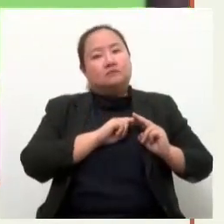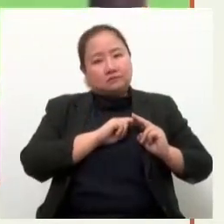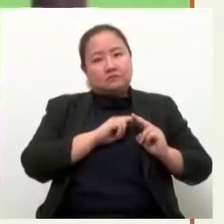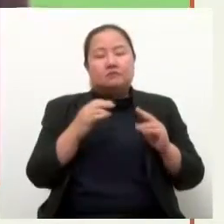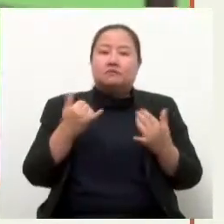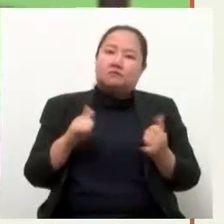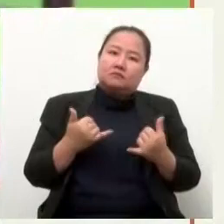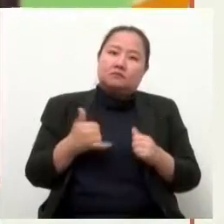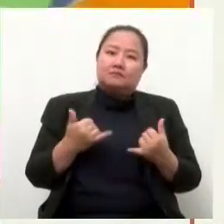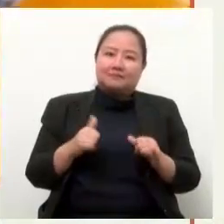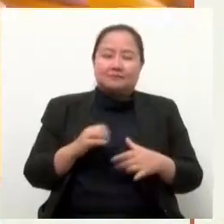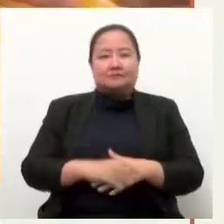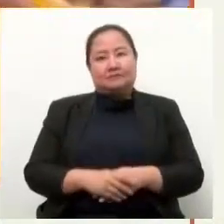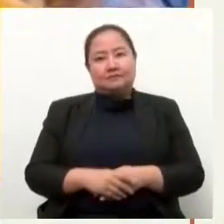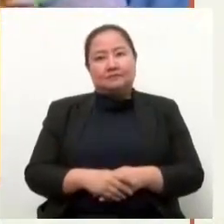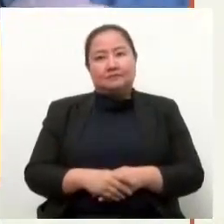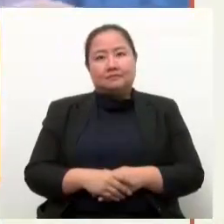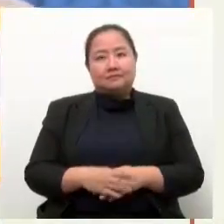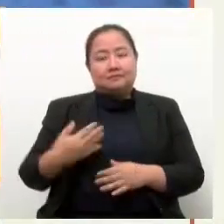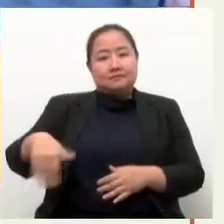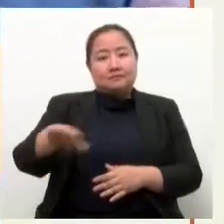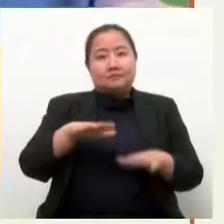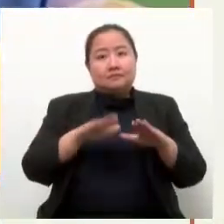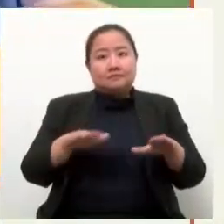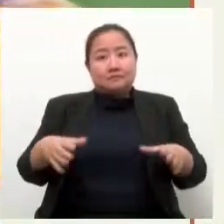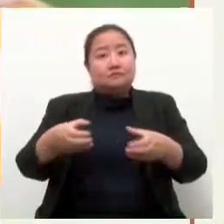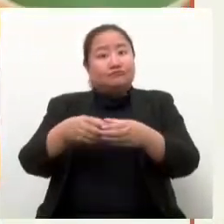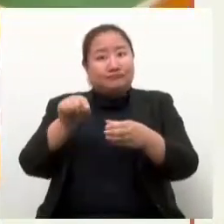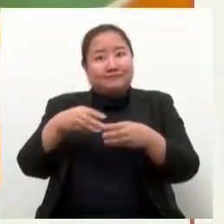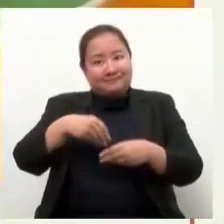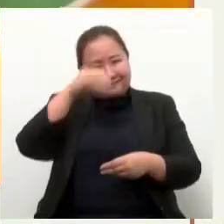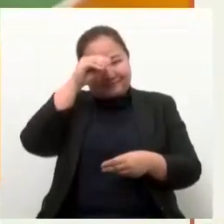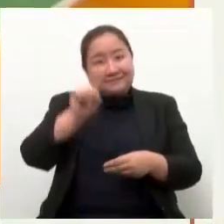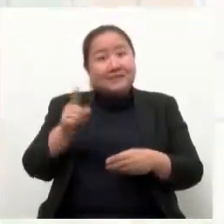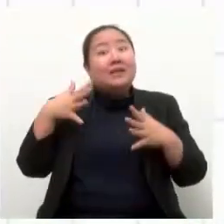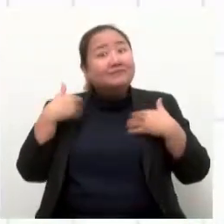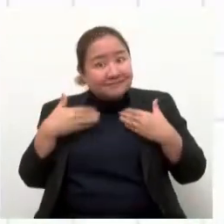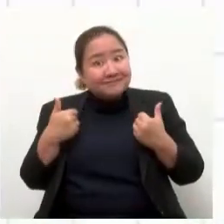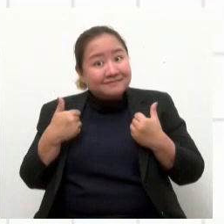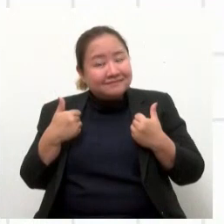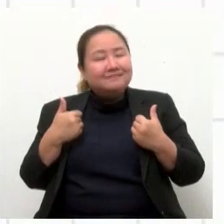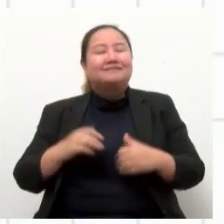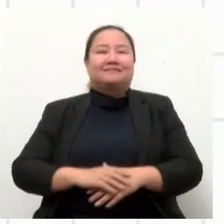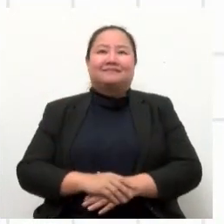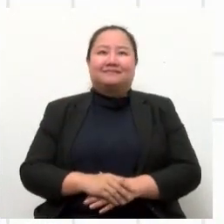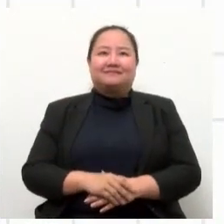เครื่องเล่นมั่งอะไรบ้างนะครับอย่างที่เด็กๆกลุ่มนี้ได้เรียนกันเป็นไงลูกสนุกไหมลูก